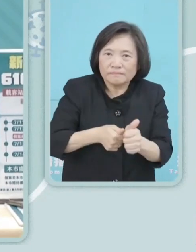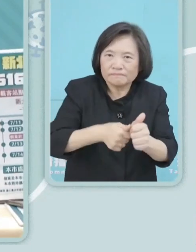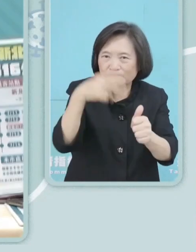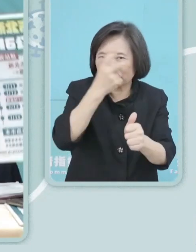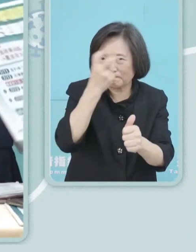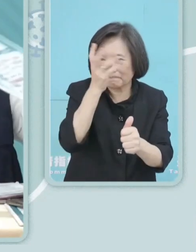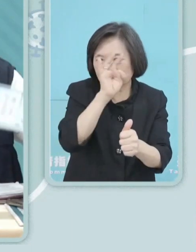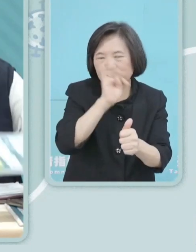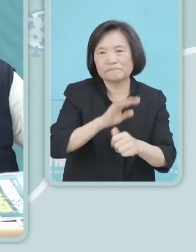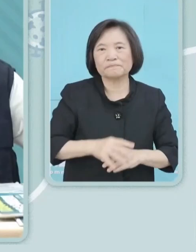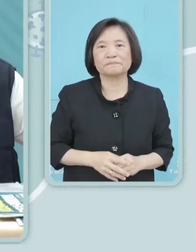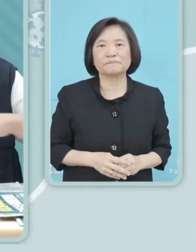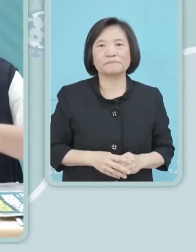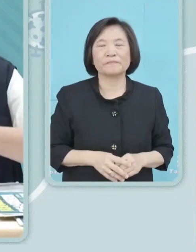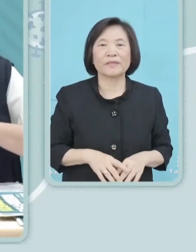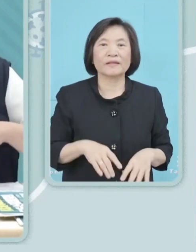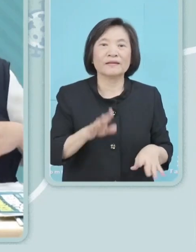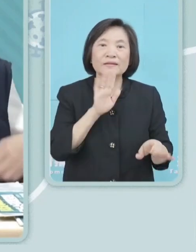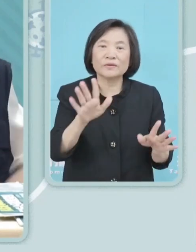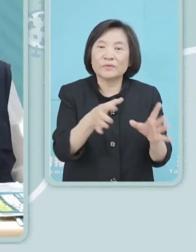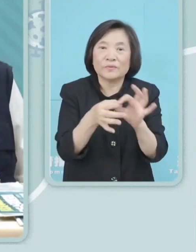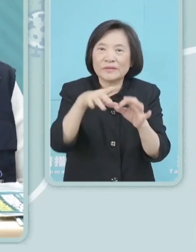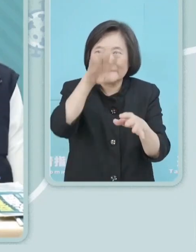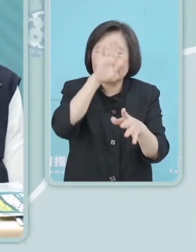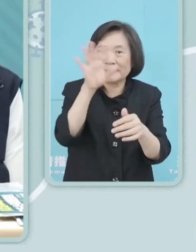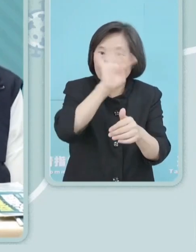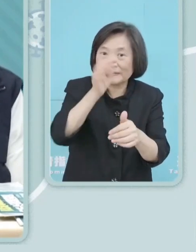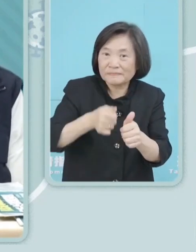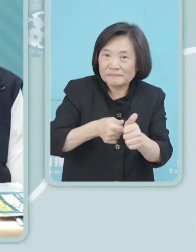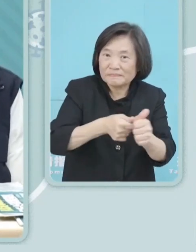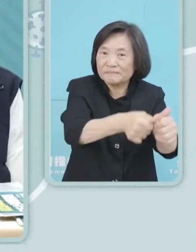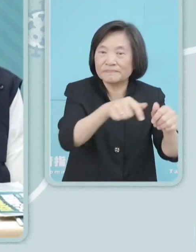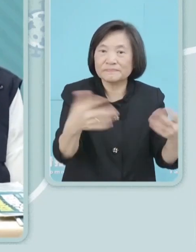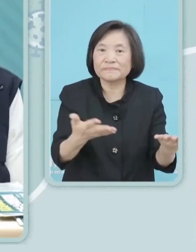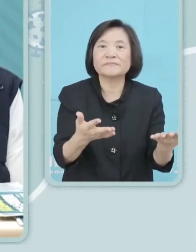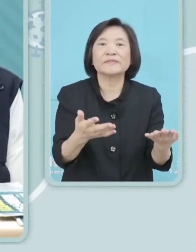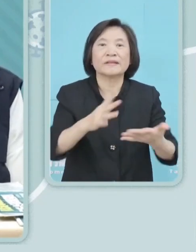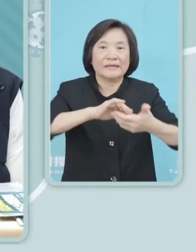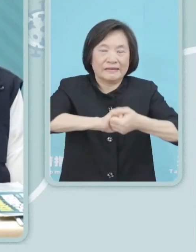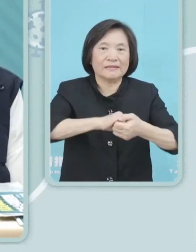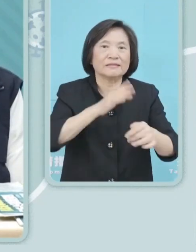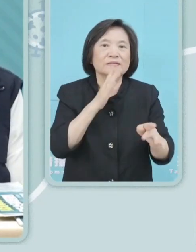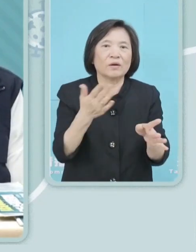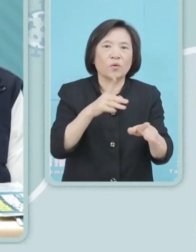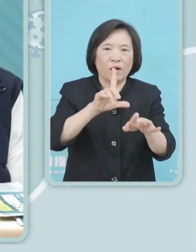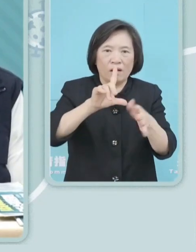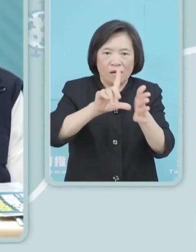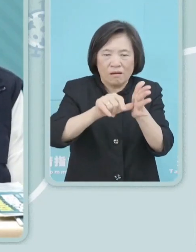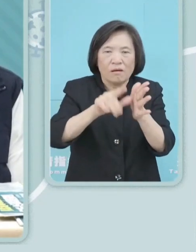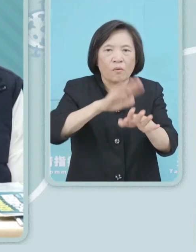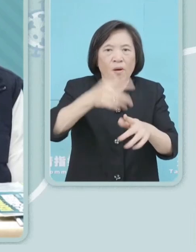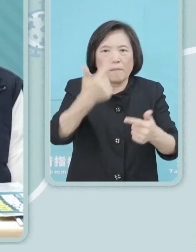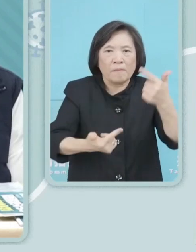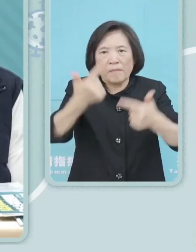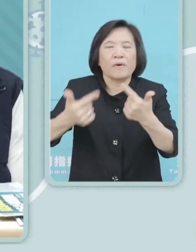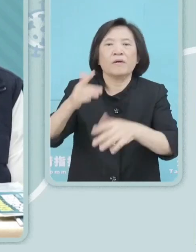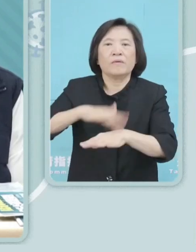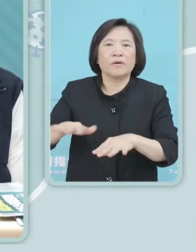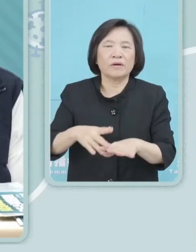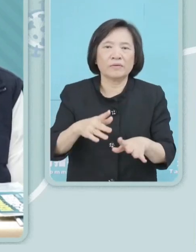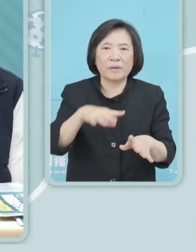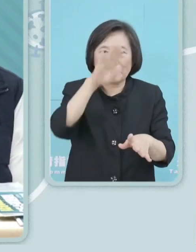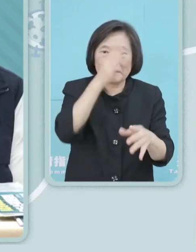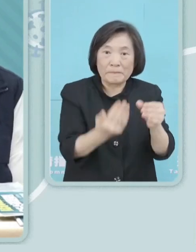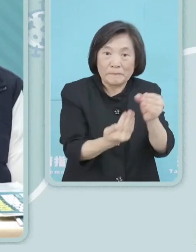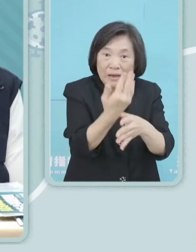了解。也就是相关的疫调资料的规范，的确是会有做刚刚讲的时间上的差距，也就是他发病